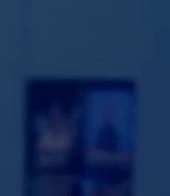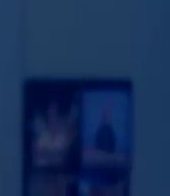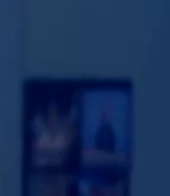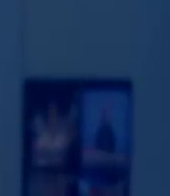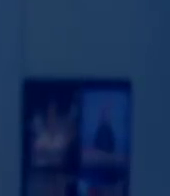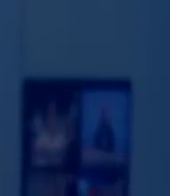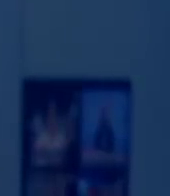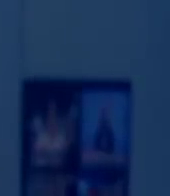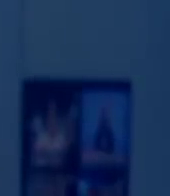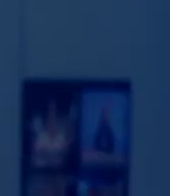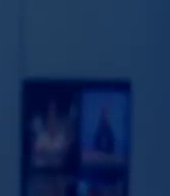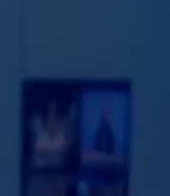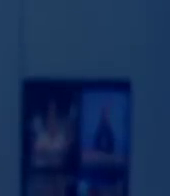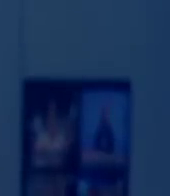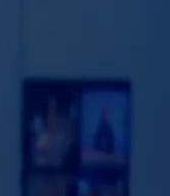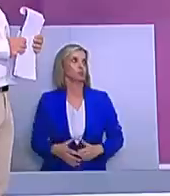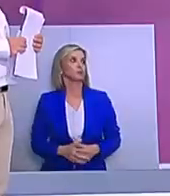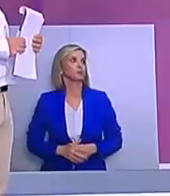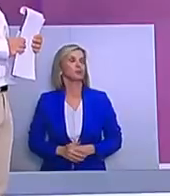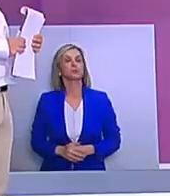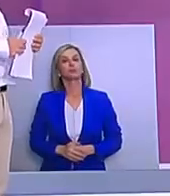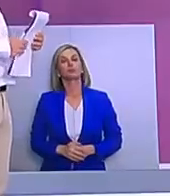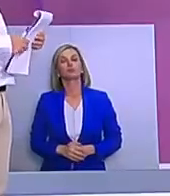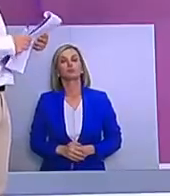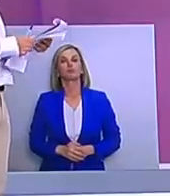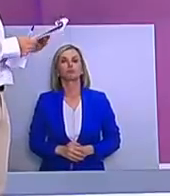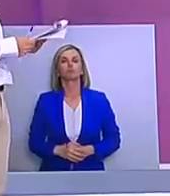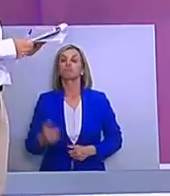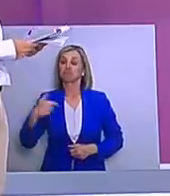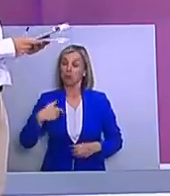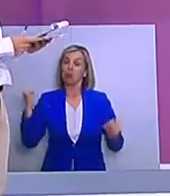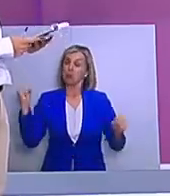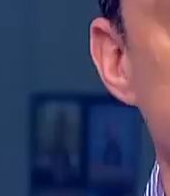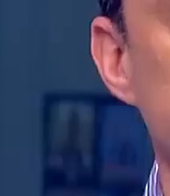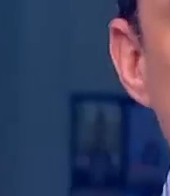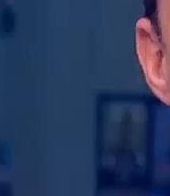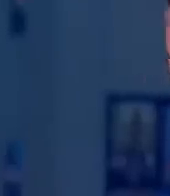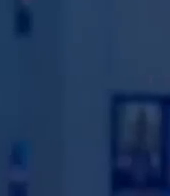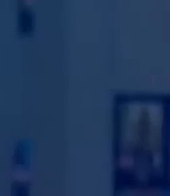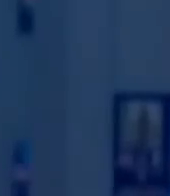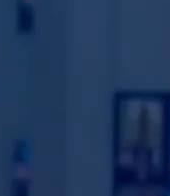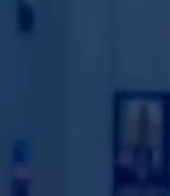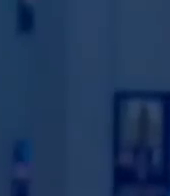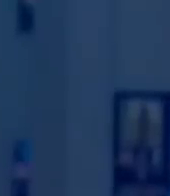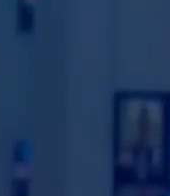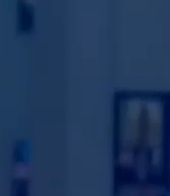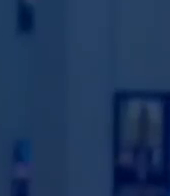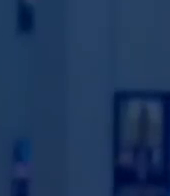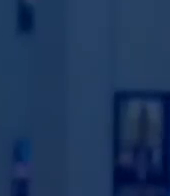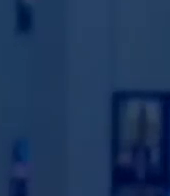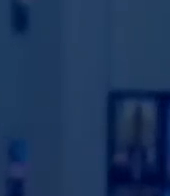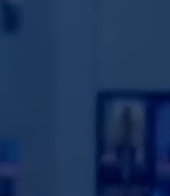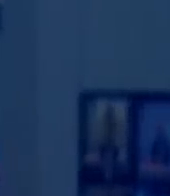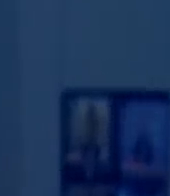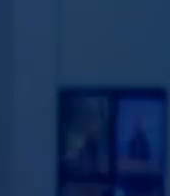σειρά κατάταξης όπως αυτή προέκυψε από τις εκλογές 21 Μαΐου. Ακριβώς, ακριβώς. Υπήρχε, ξέρω εγώ, ένας υποψήφιος που ήταν, πήγε